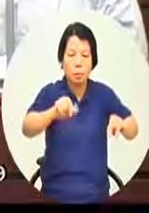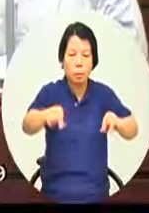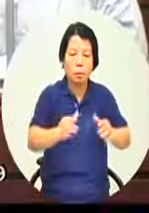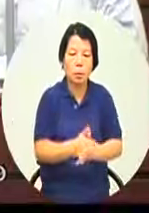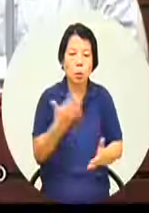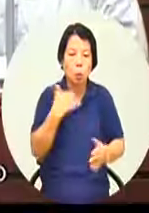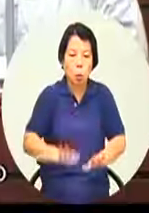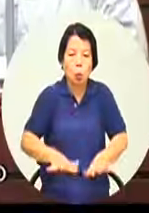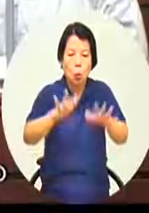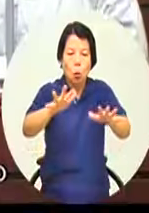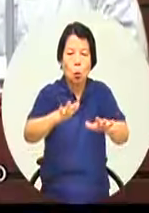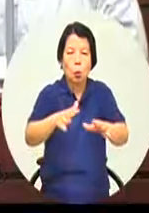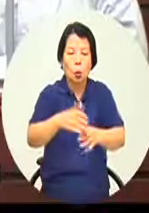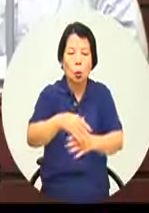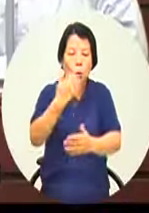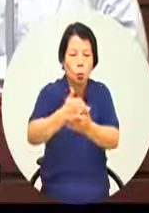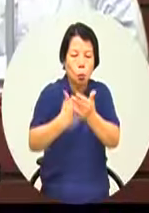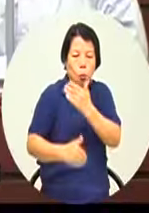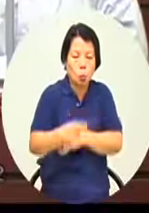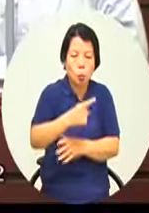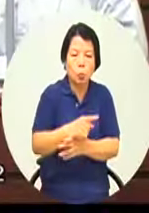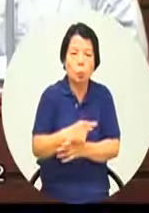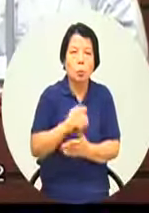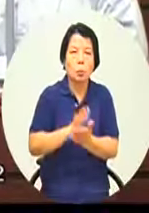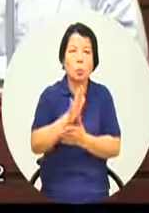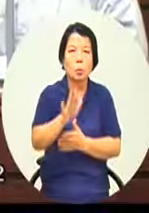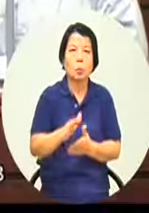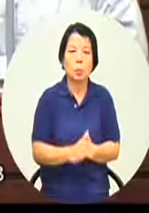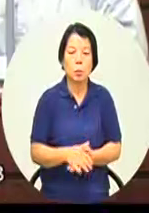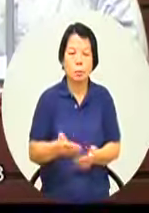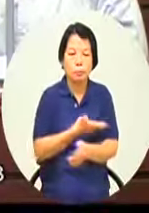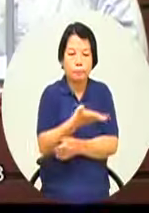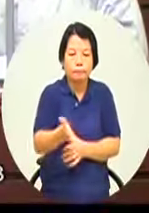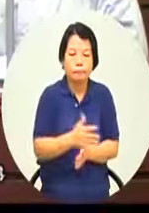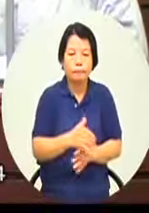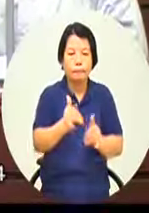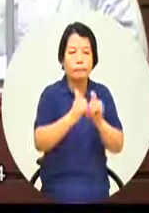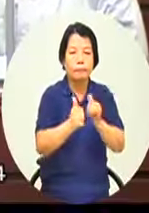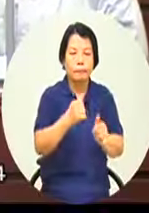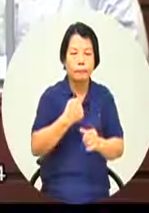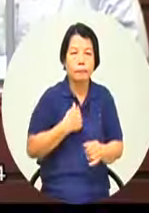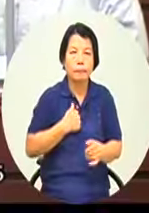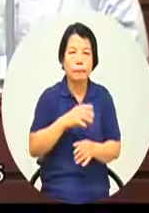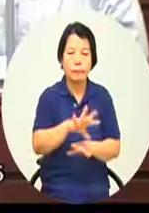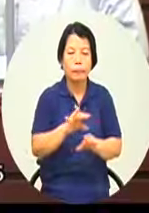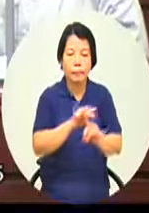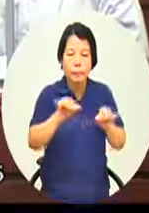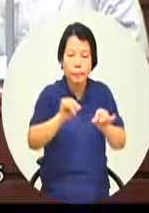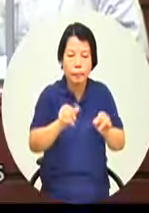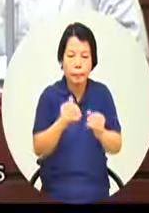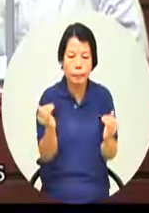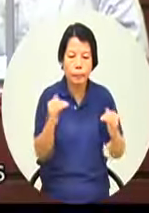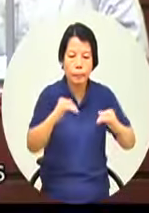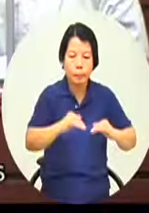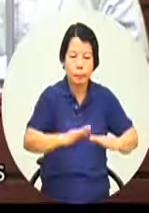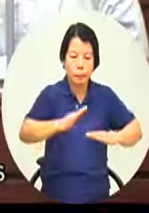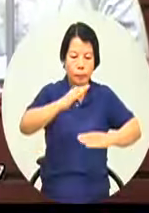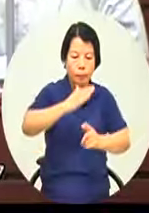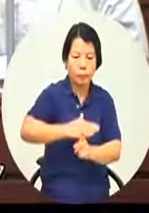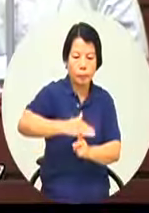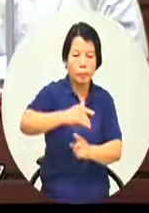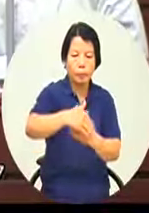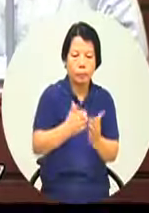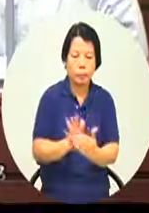减少缩小到它的一定范围以后，我们要让这一些乡亲知道它的地势比较低，它必须要做一些避